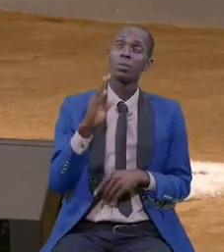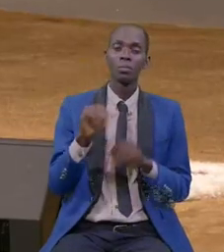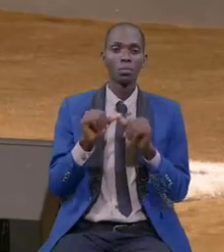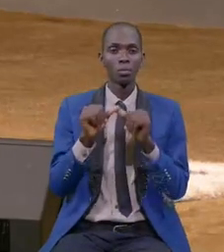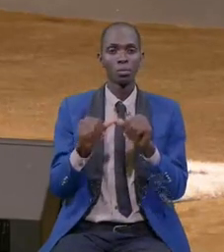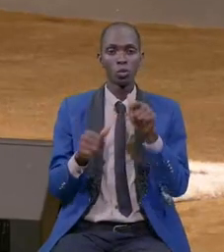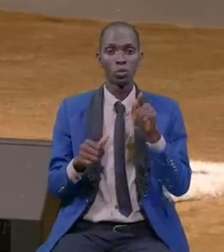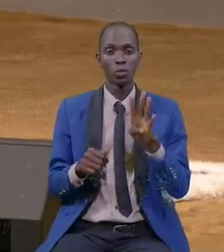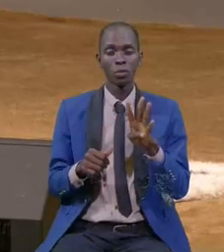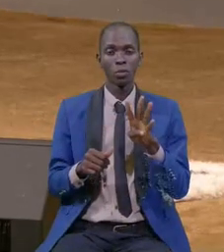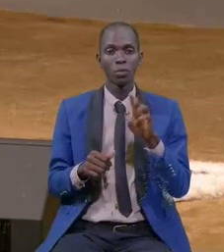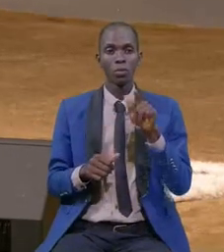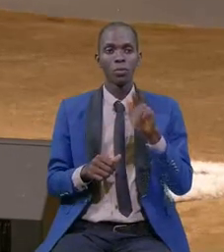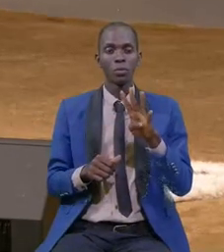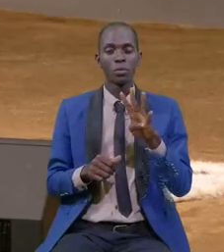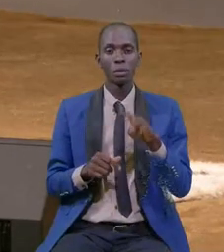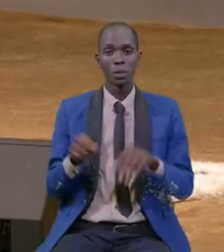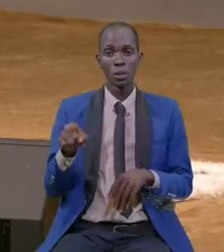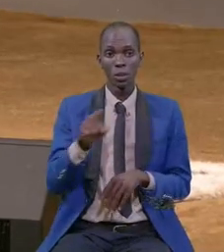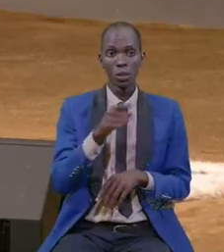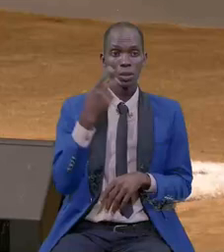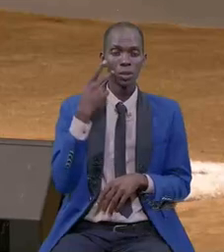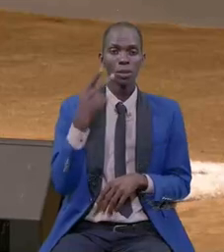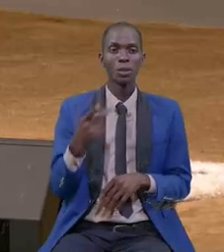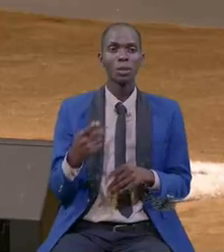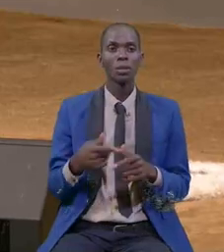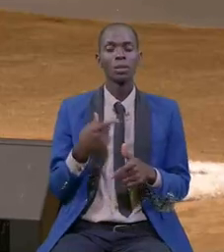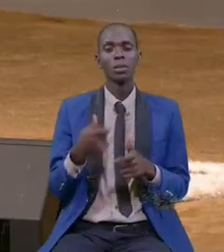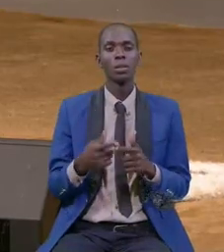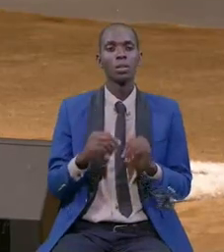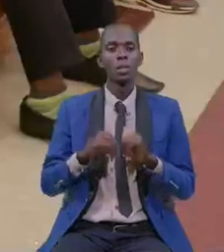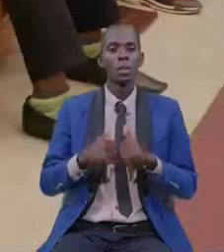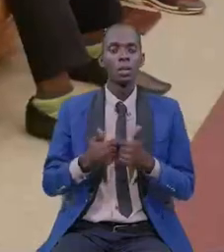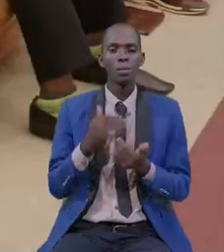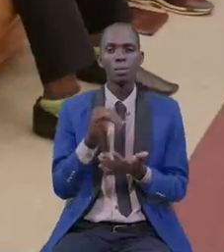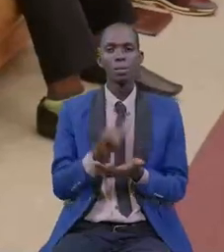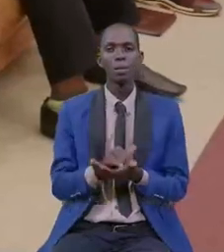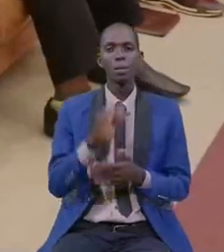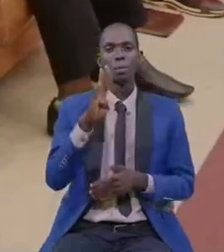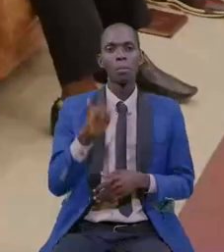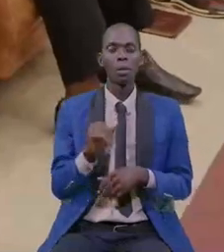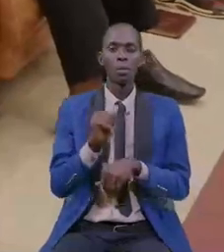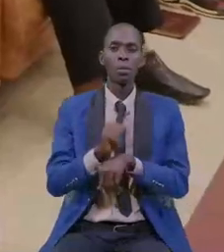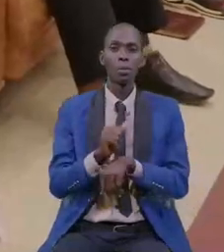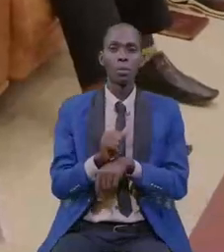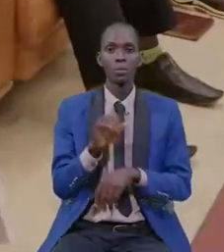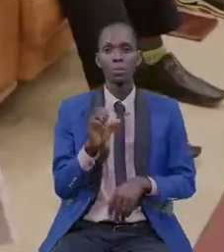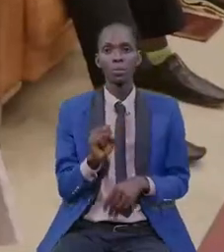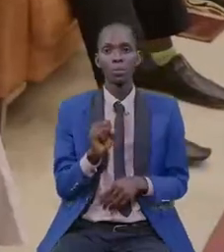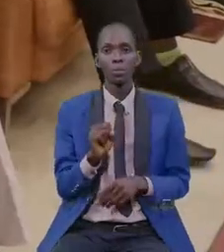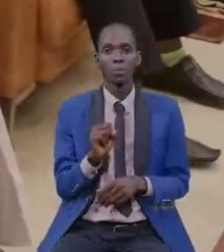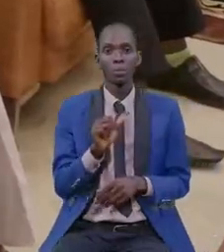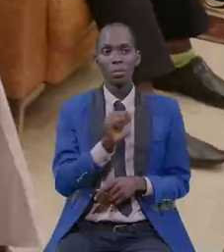24 24 vous voyez que l'homme est